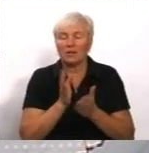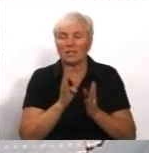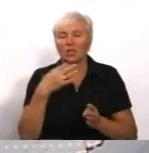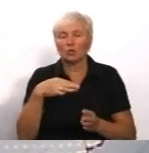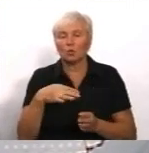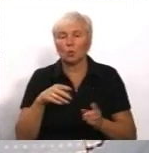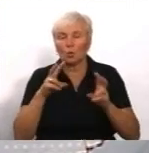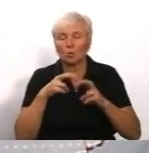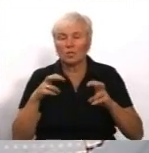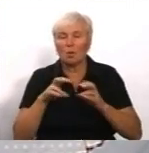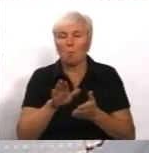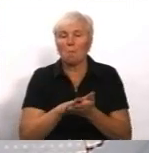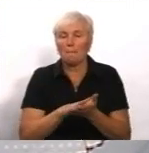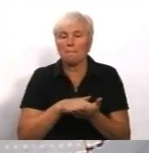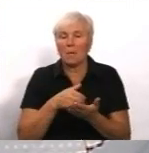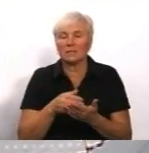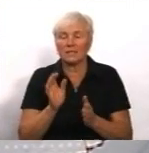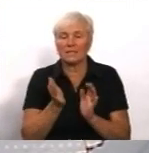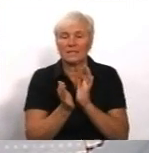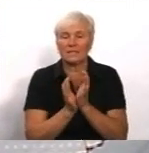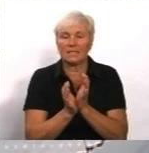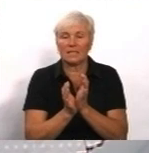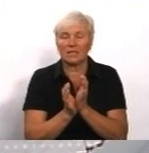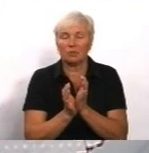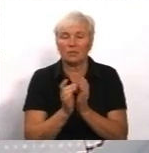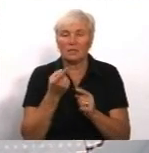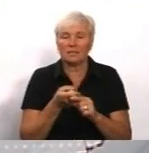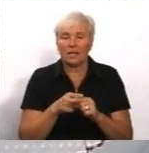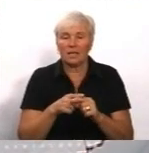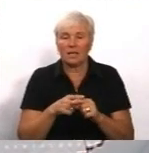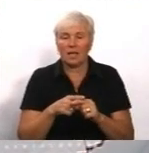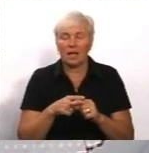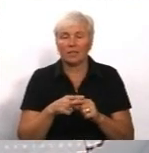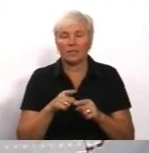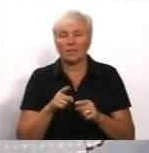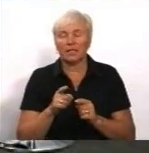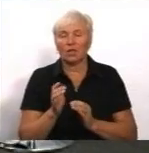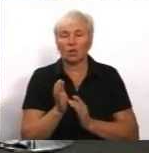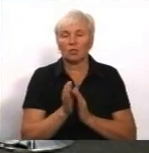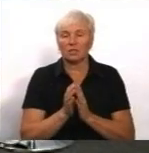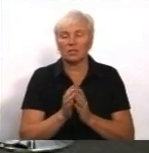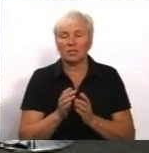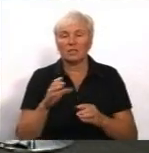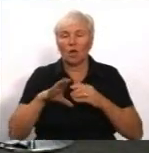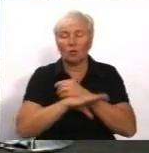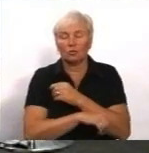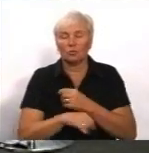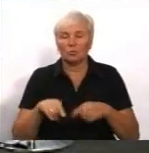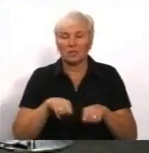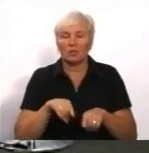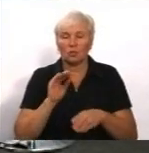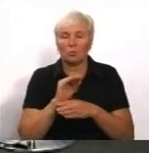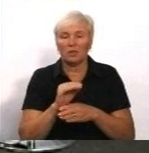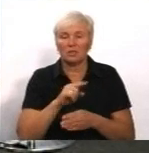це масло і сир, де є рослинний жир. І наостанок ми також задавали запитання